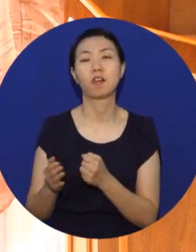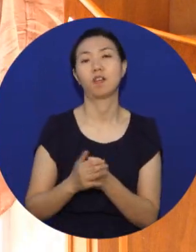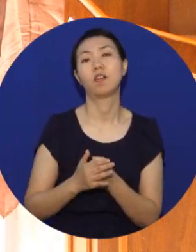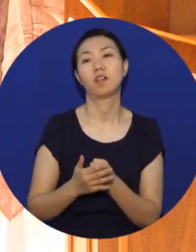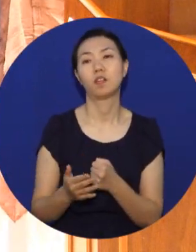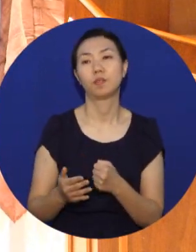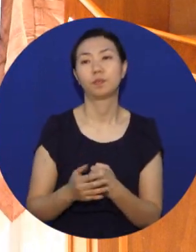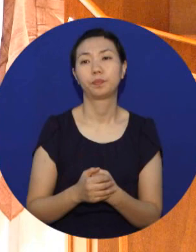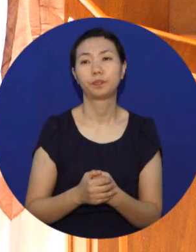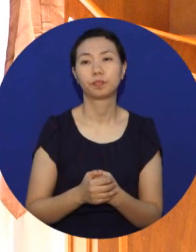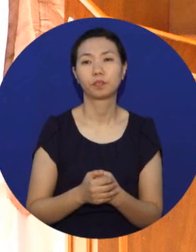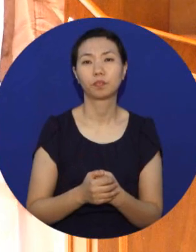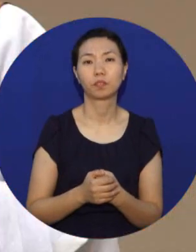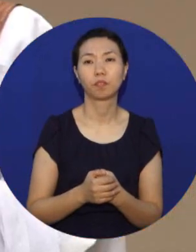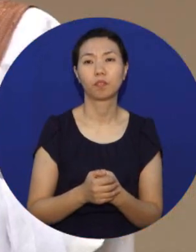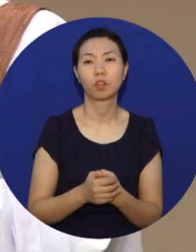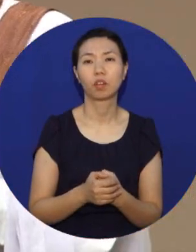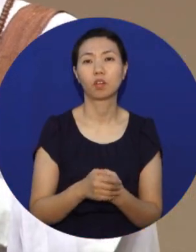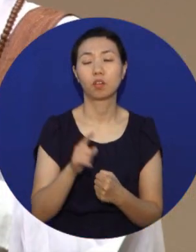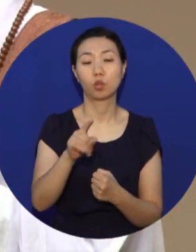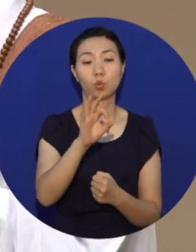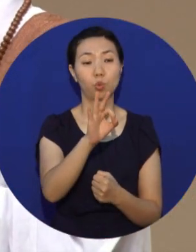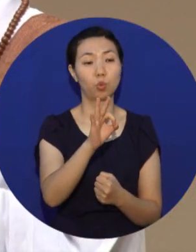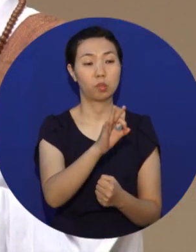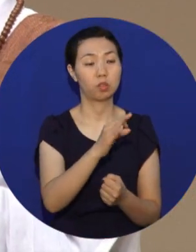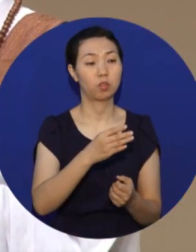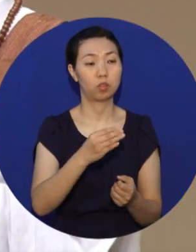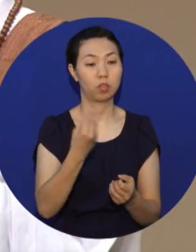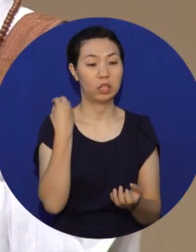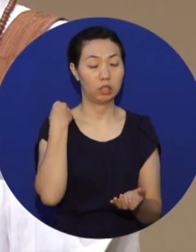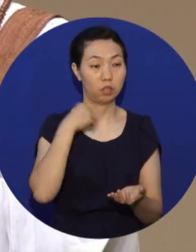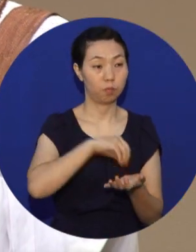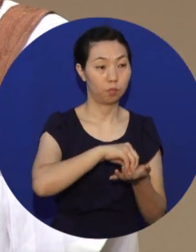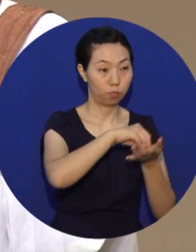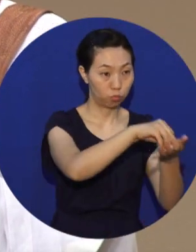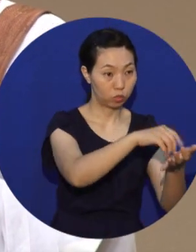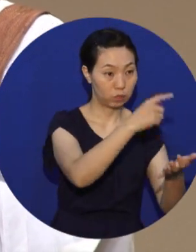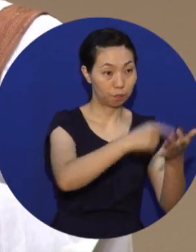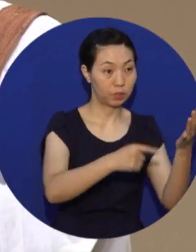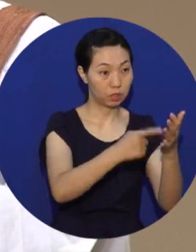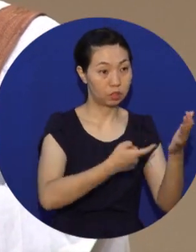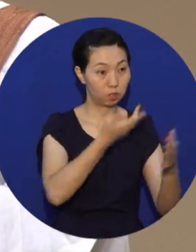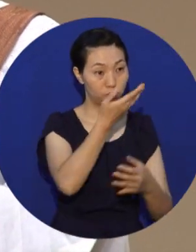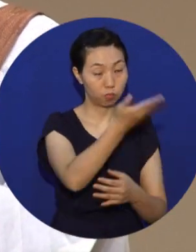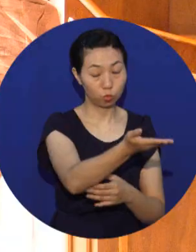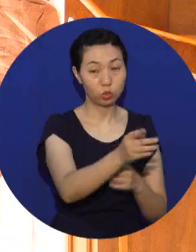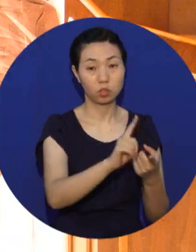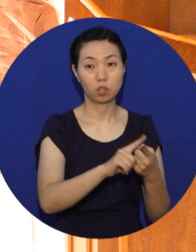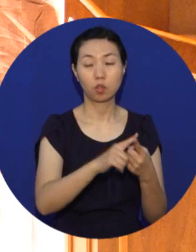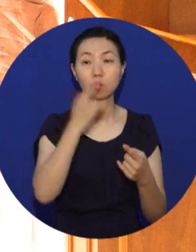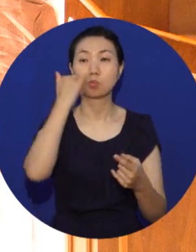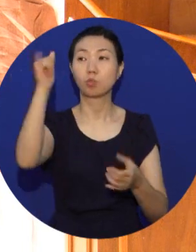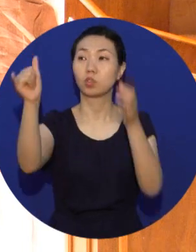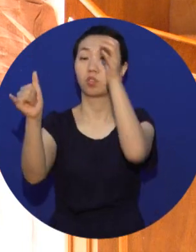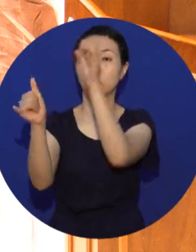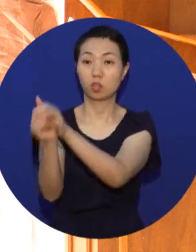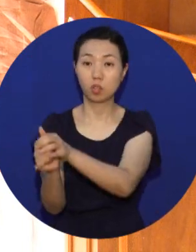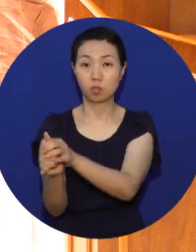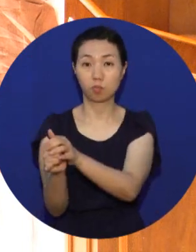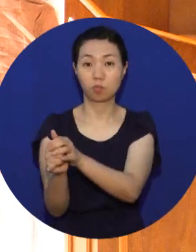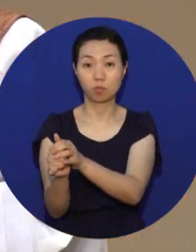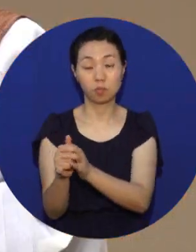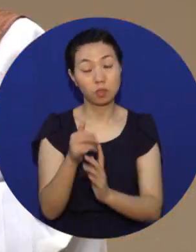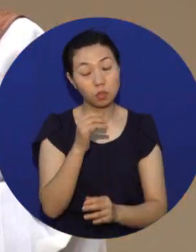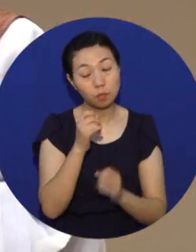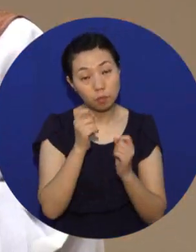나중에 아니 자기가 그거 대출을 못 갚아서 엄마 아빠한테 전가할 가능성이 있나 없나? 없죠. 제 없으면